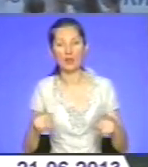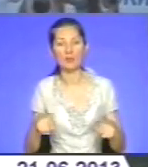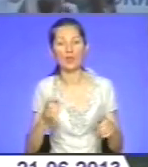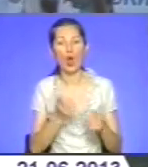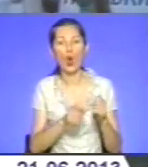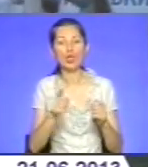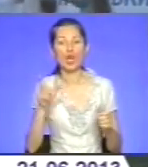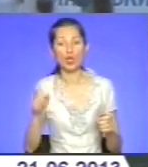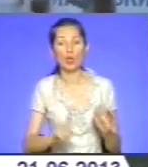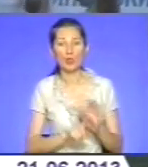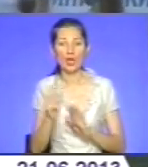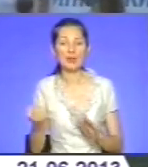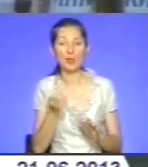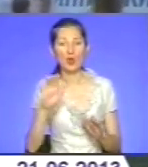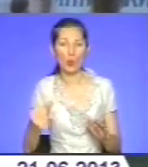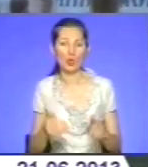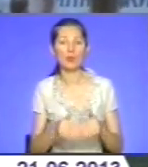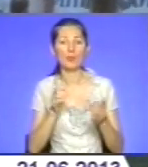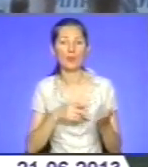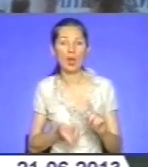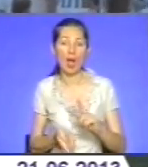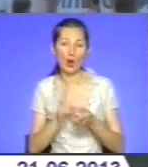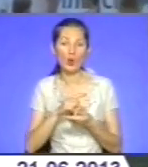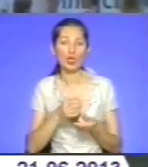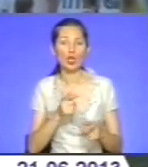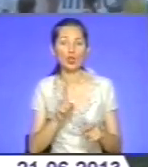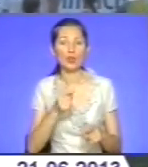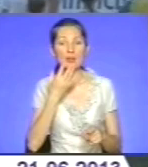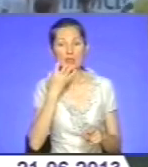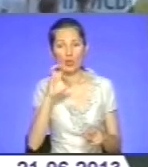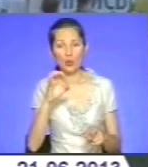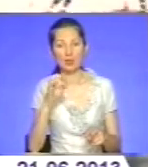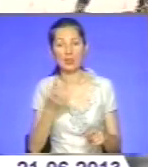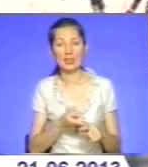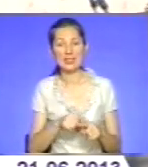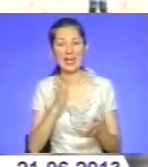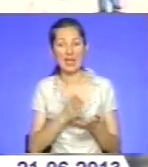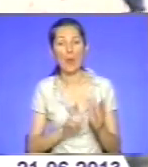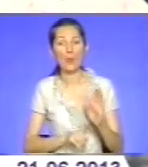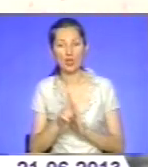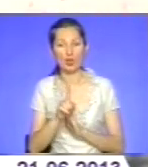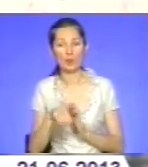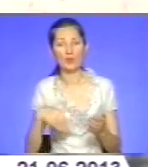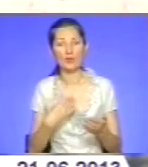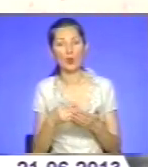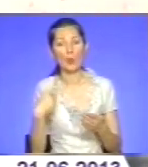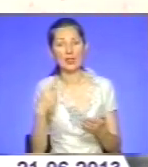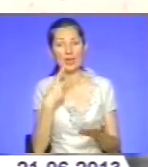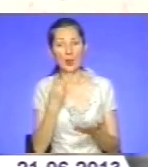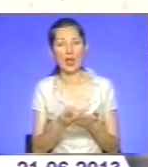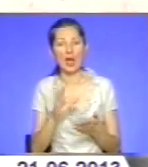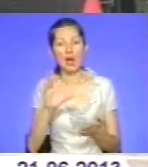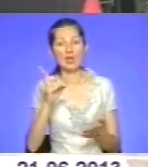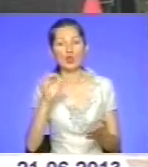починає з чогось маленького і, звісно, потім переходить до чогось серйознішого, і все є початком. Свою майстерність продемонстрували